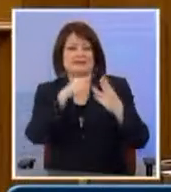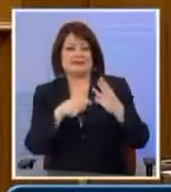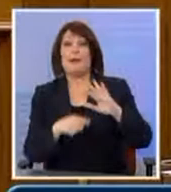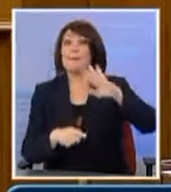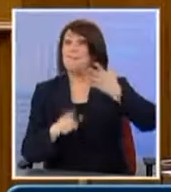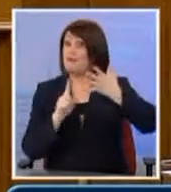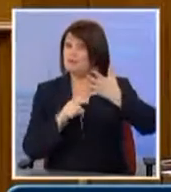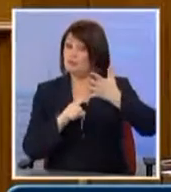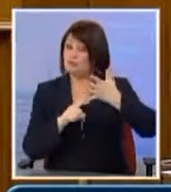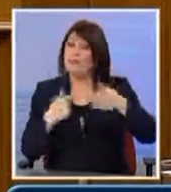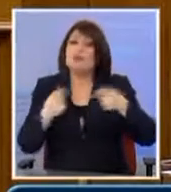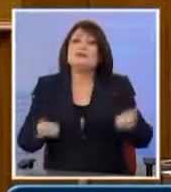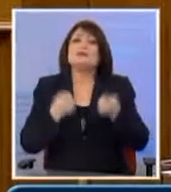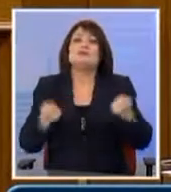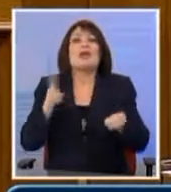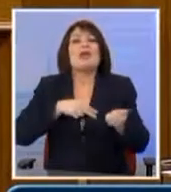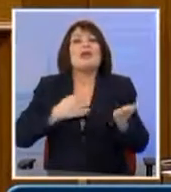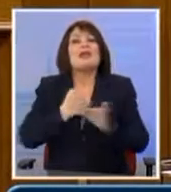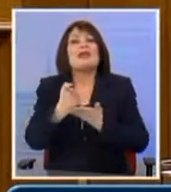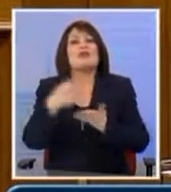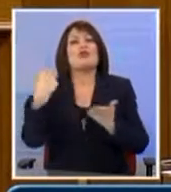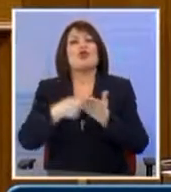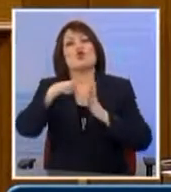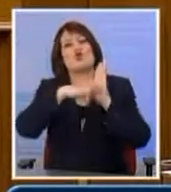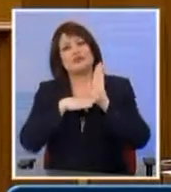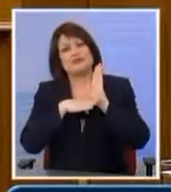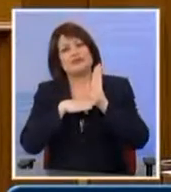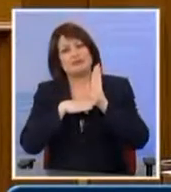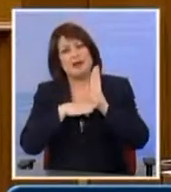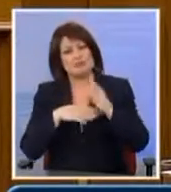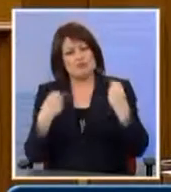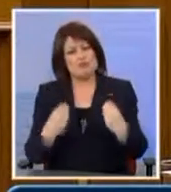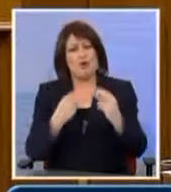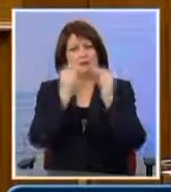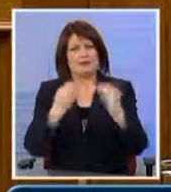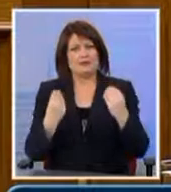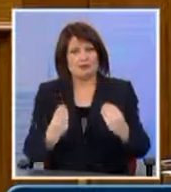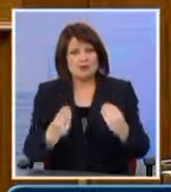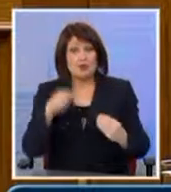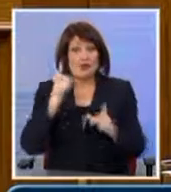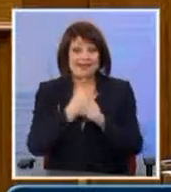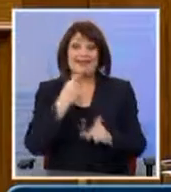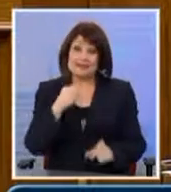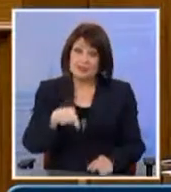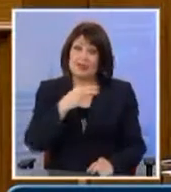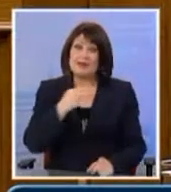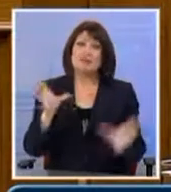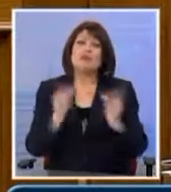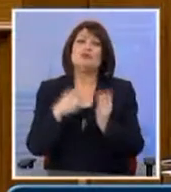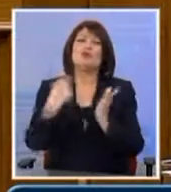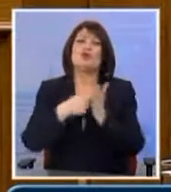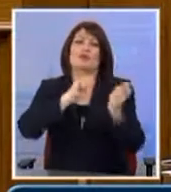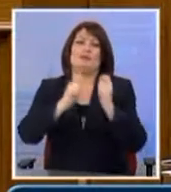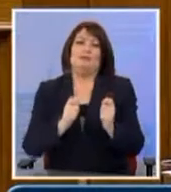Πέμπτο, αξιοποιεί ένα δίκαιο και αποτελεσματικό φορολογικό σύστημα και θα ήθελα ειδικά εδώ να αναφερθώ στο θέμα της φορολογικής